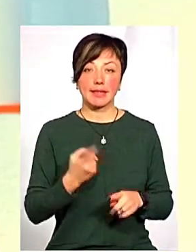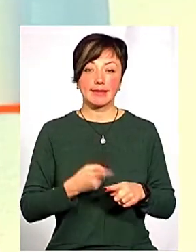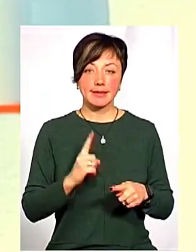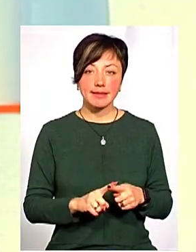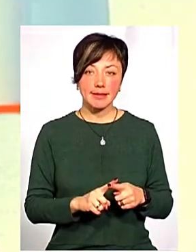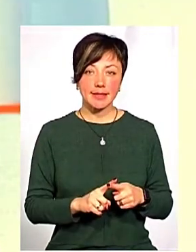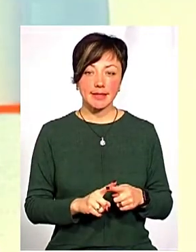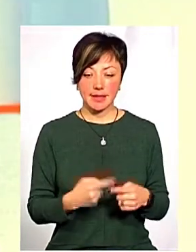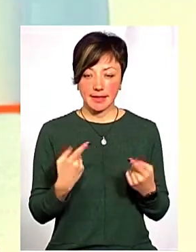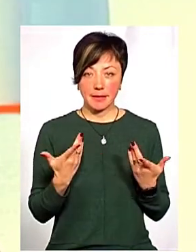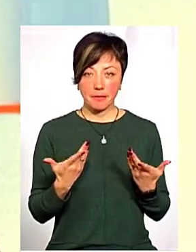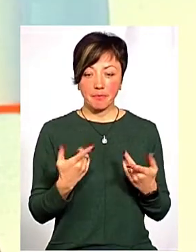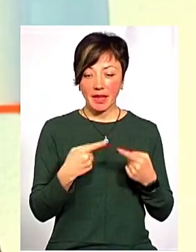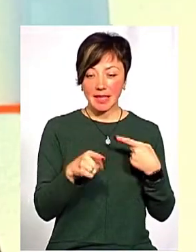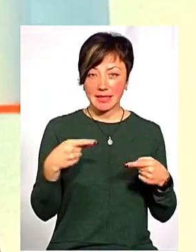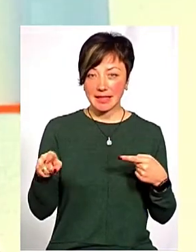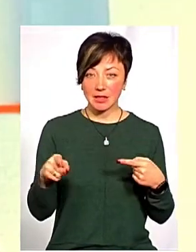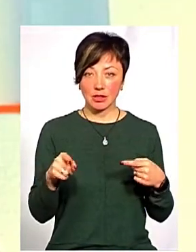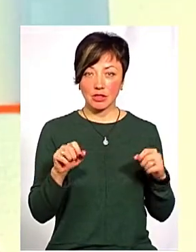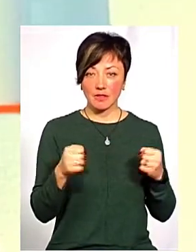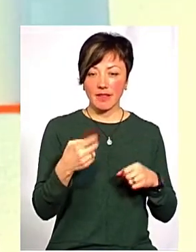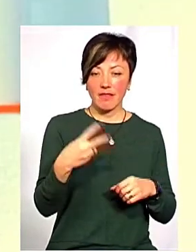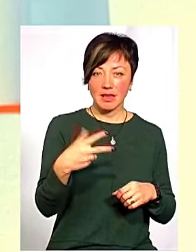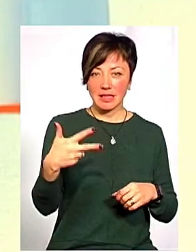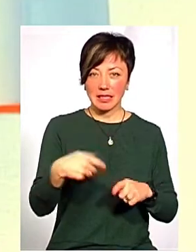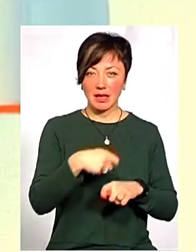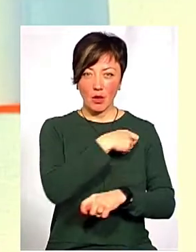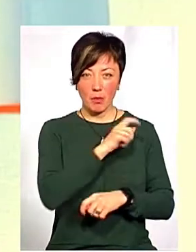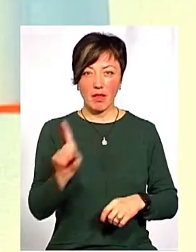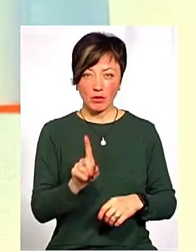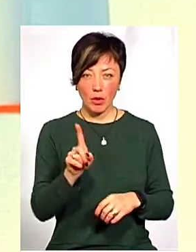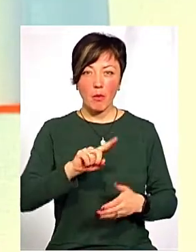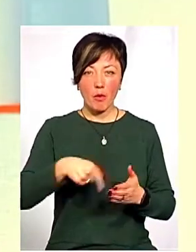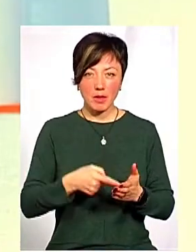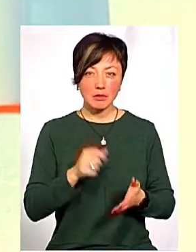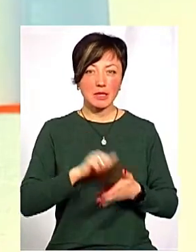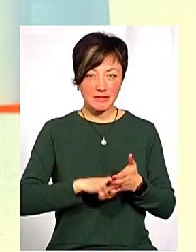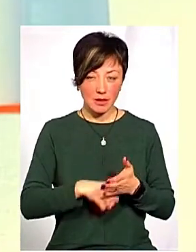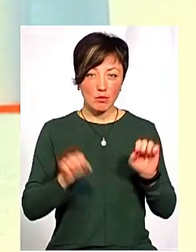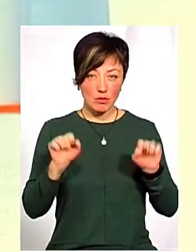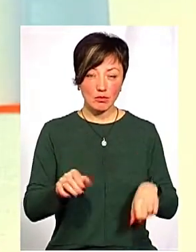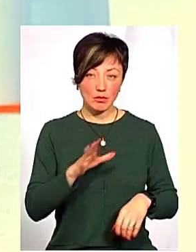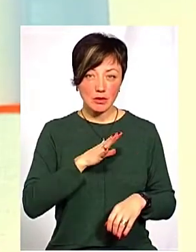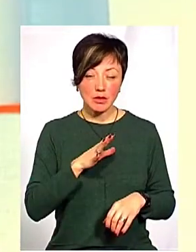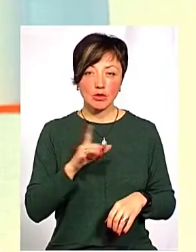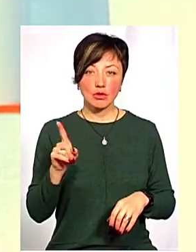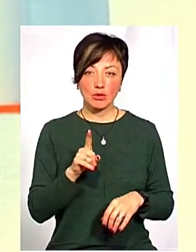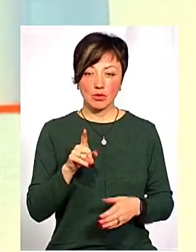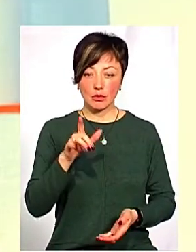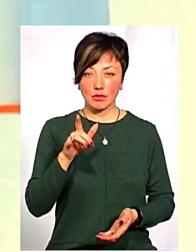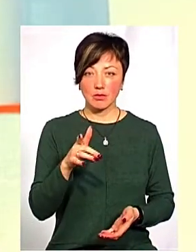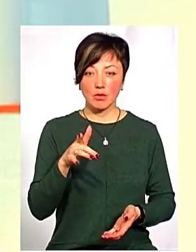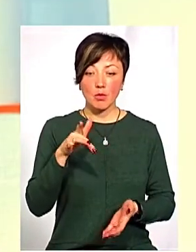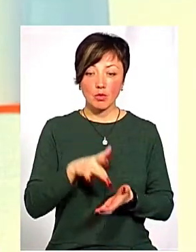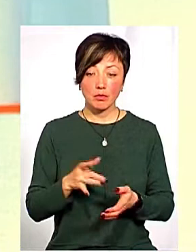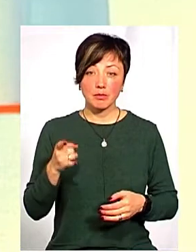оцих от різниця швидкості в 20-30 км на годину по місту призведе до того, що до пункту